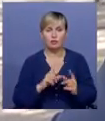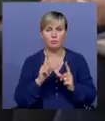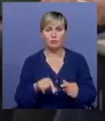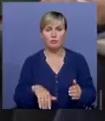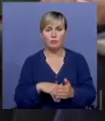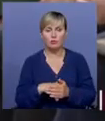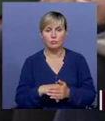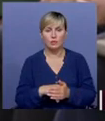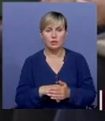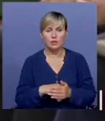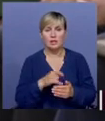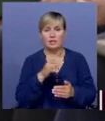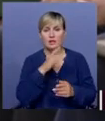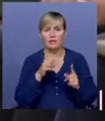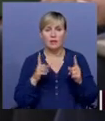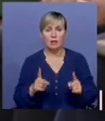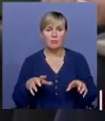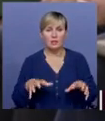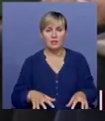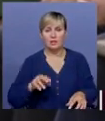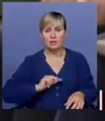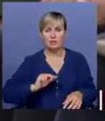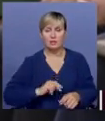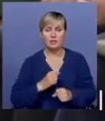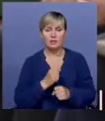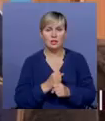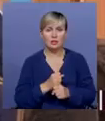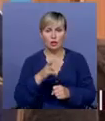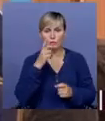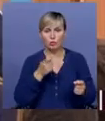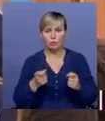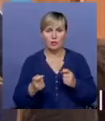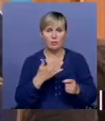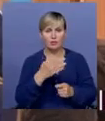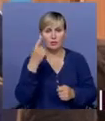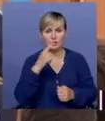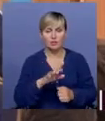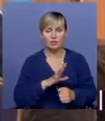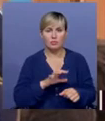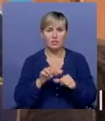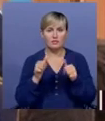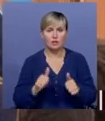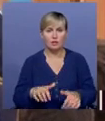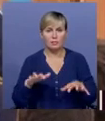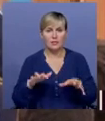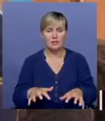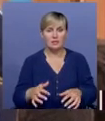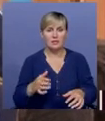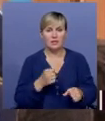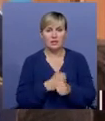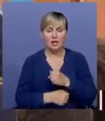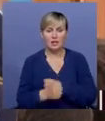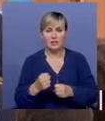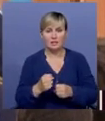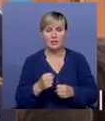отпуск. Акцент за время президентства Касым-Жомарт Токаев сделал на сферу госуправления. По его инициативе был сформирован президентский кадровый резерв.